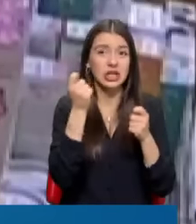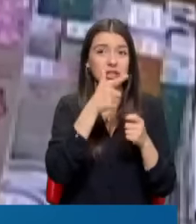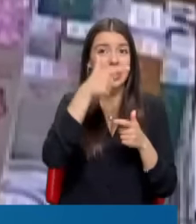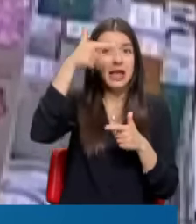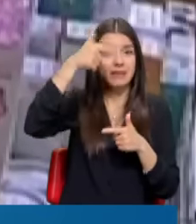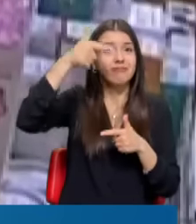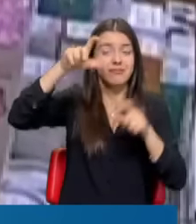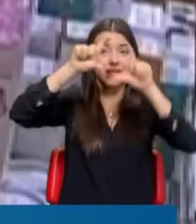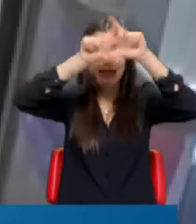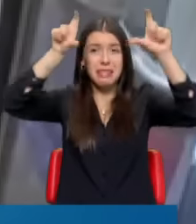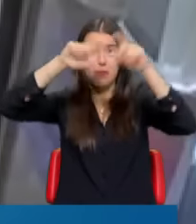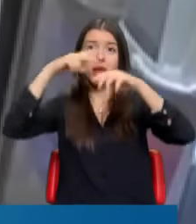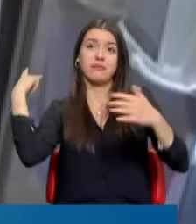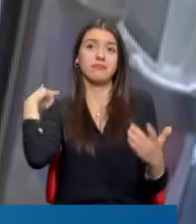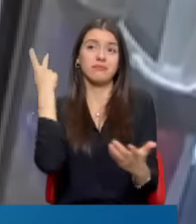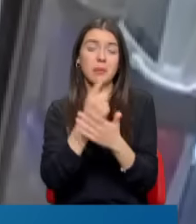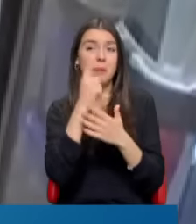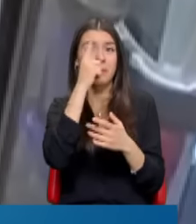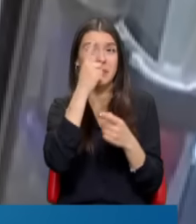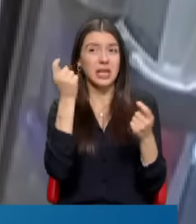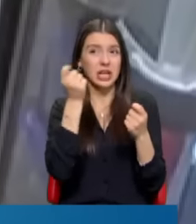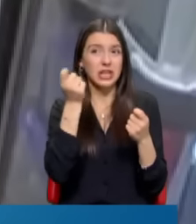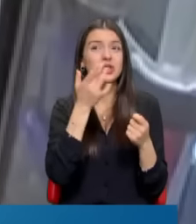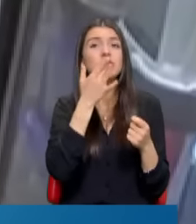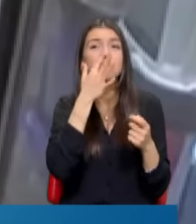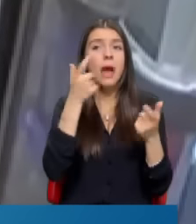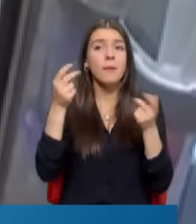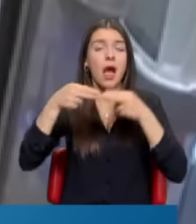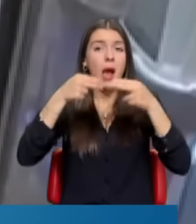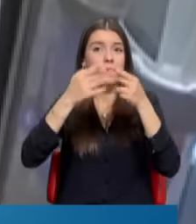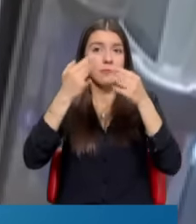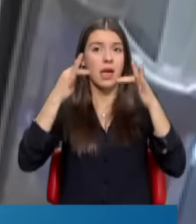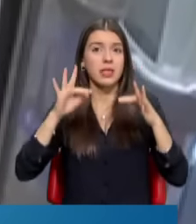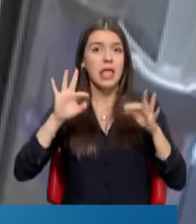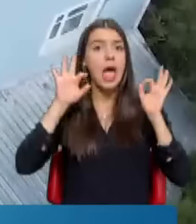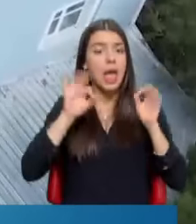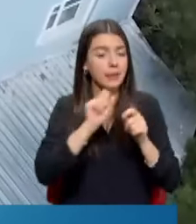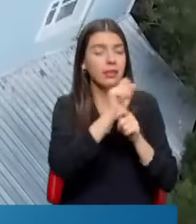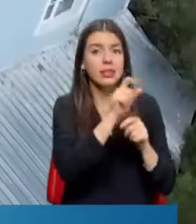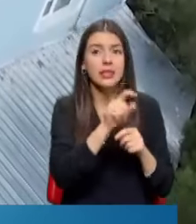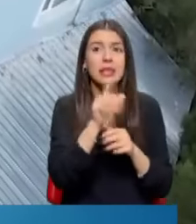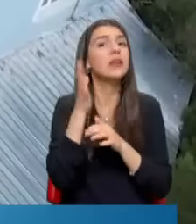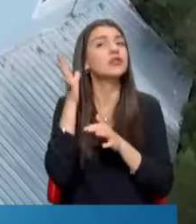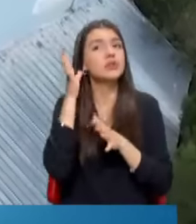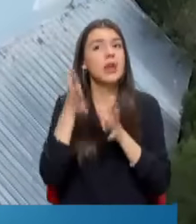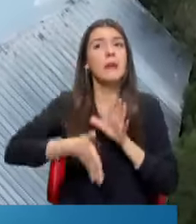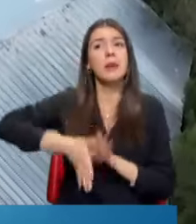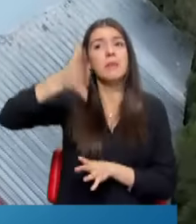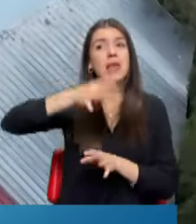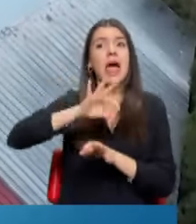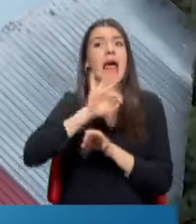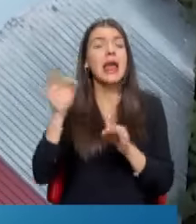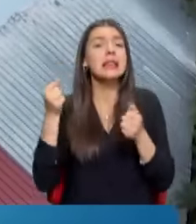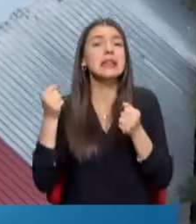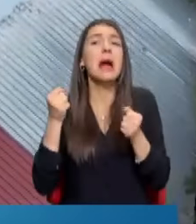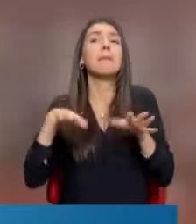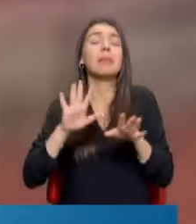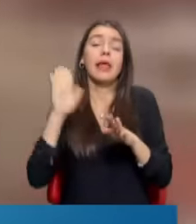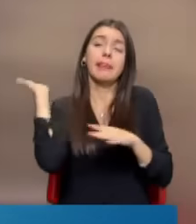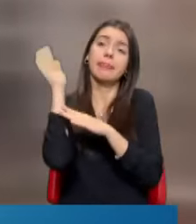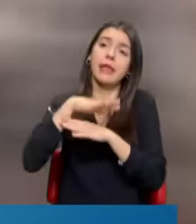uçtu. Bir başka iş yerinin de cam kapısı patladı. Hemen her ilde sayısız minare fırtınaya dayanamayıp devrildi. Çankırı'da